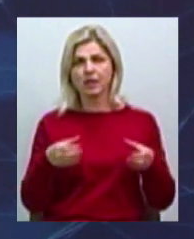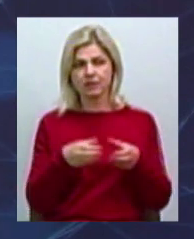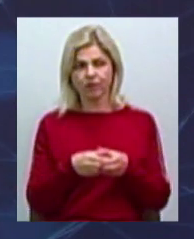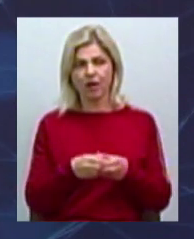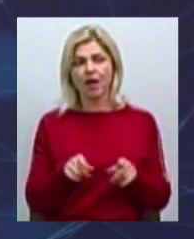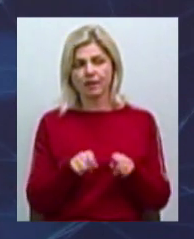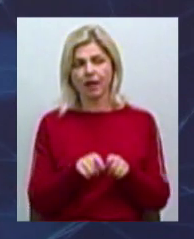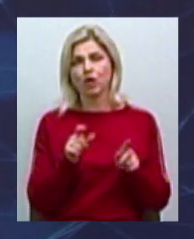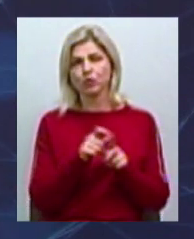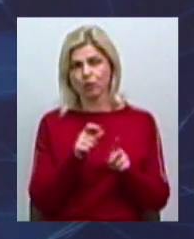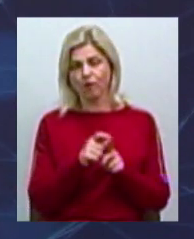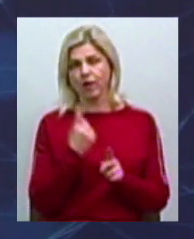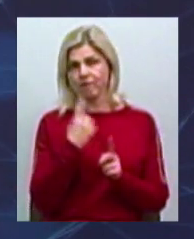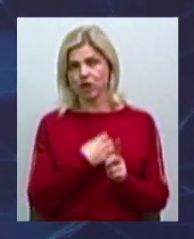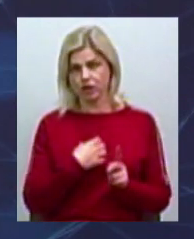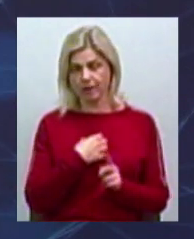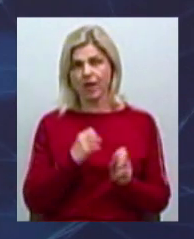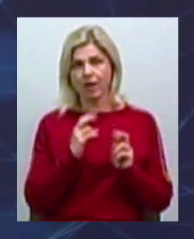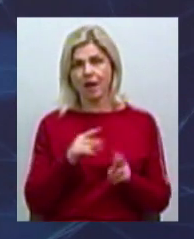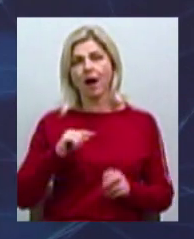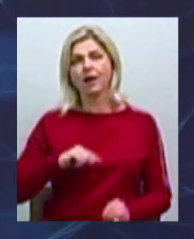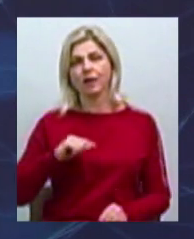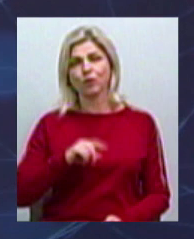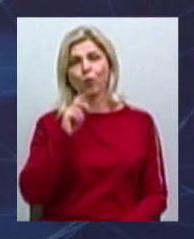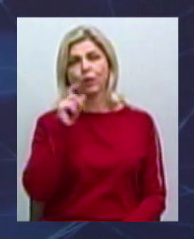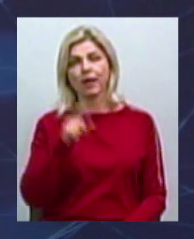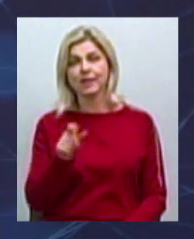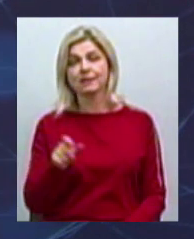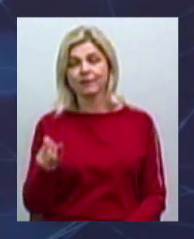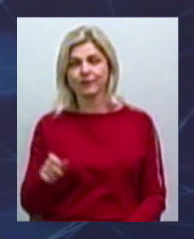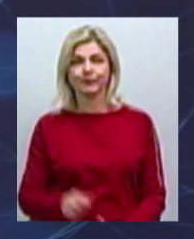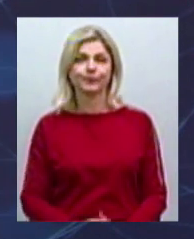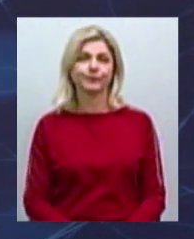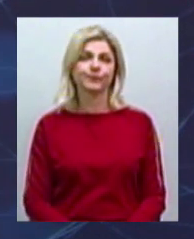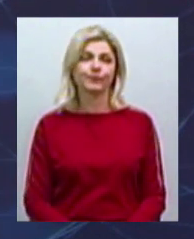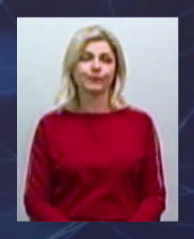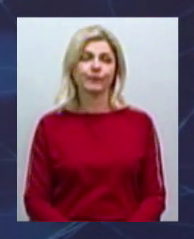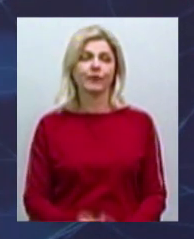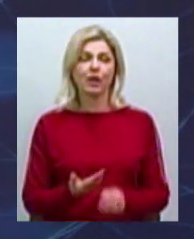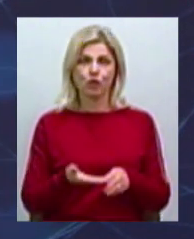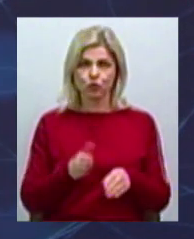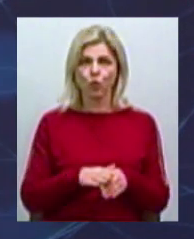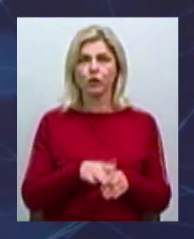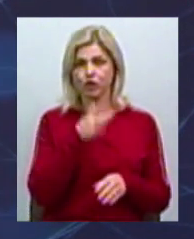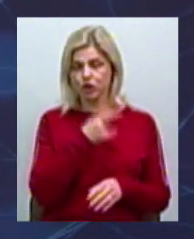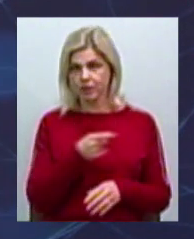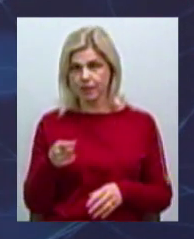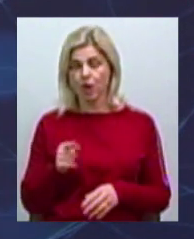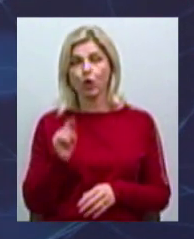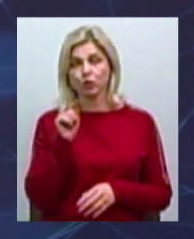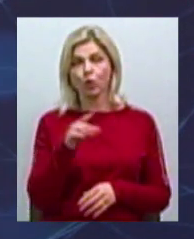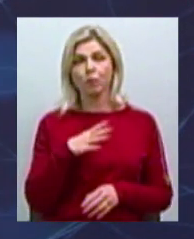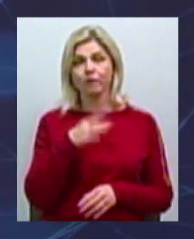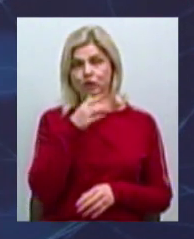таке слово є важливішим, як характеристика українців в надскладні часи. То був час,